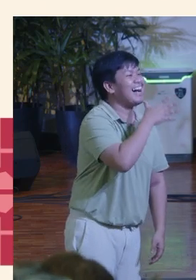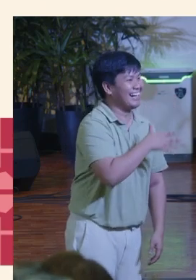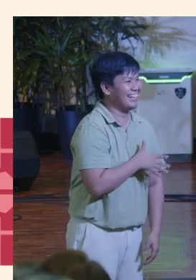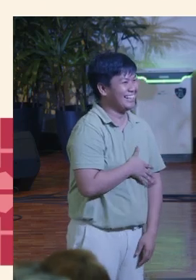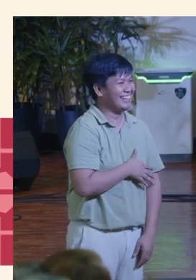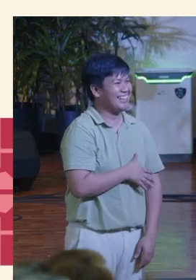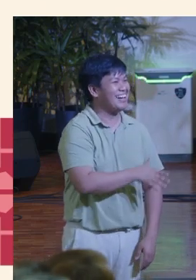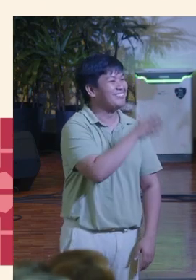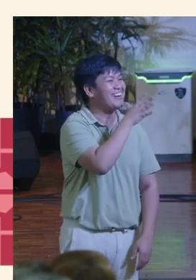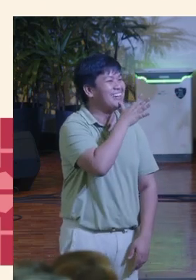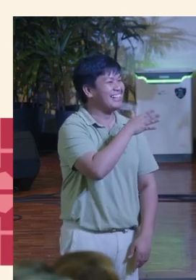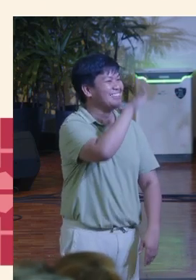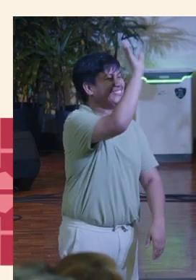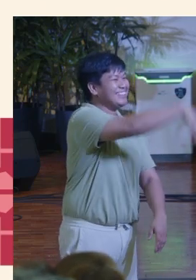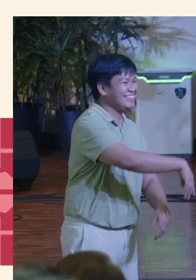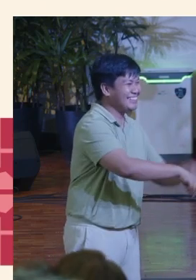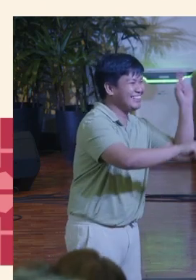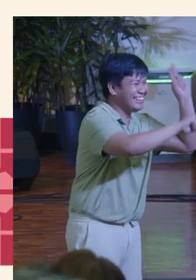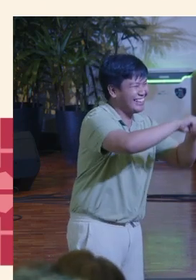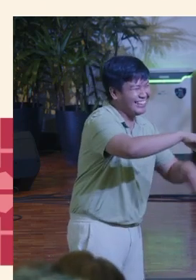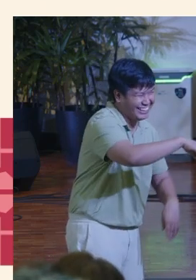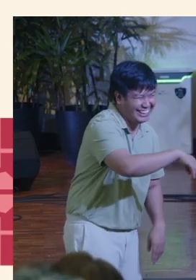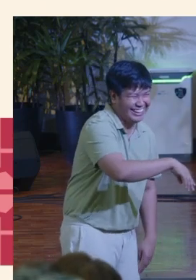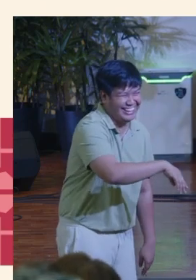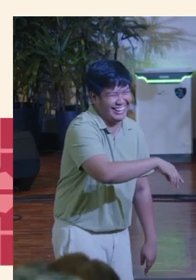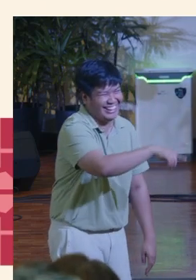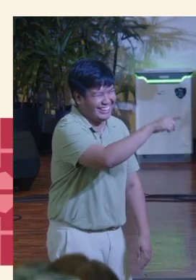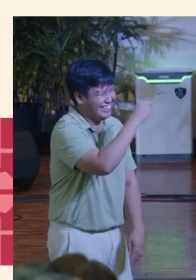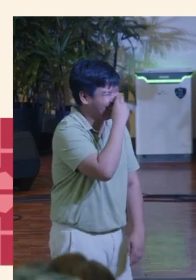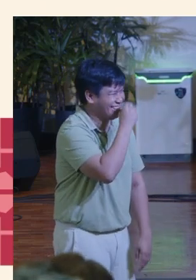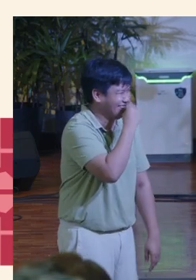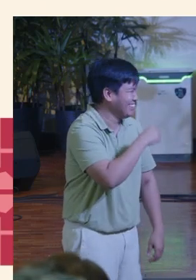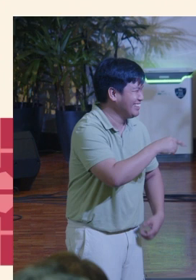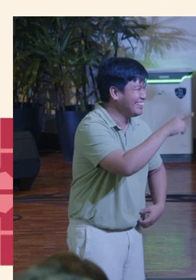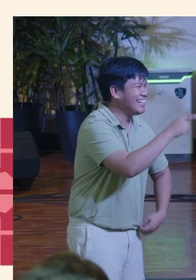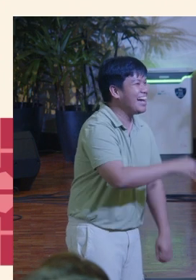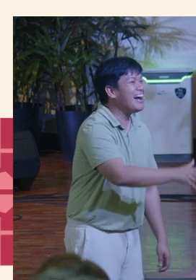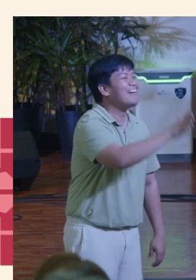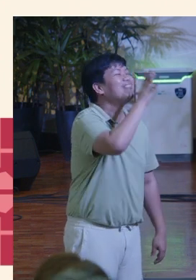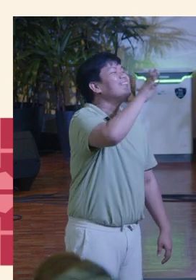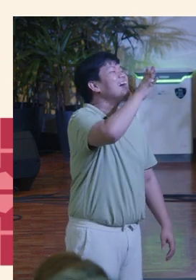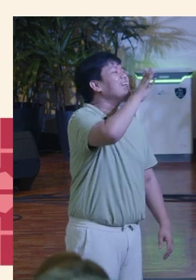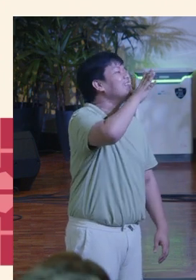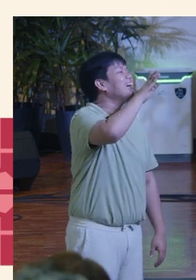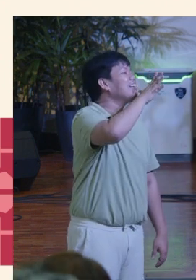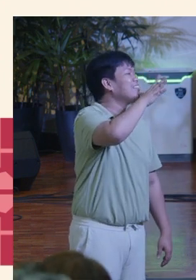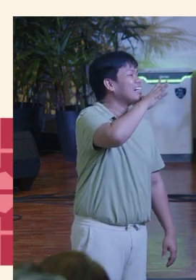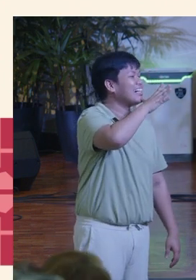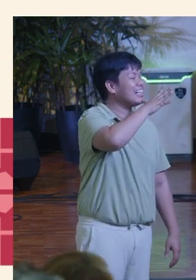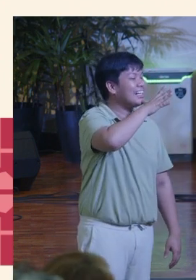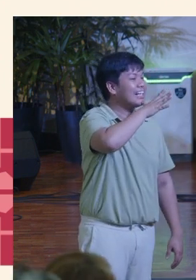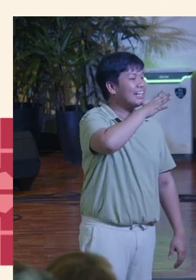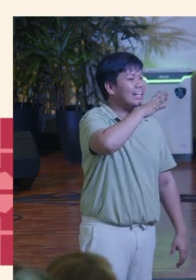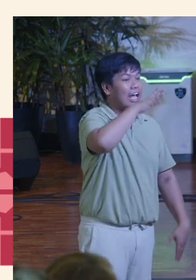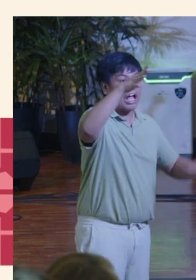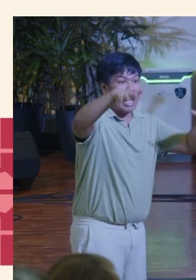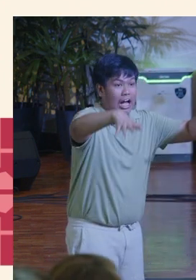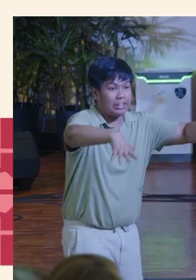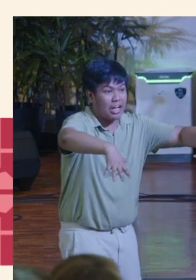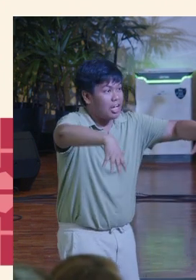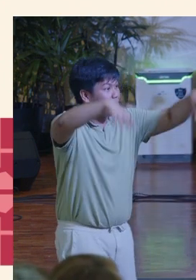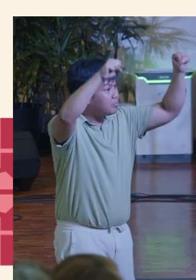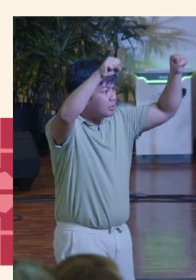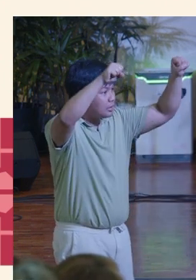Mothers only, no? Whether kayo ay biological mother o